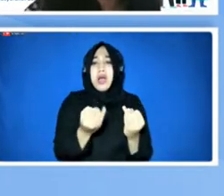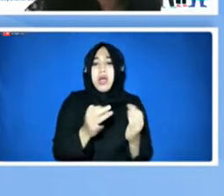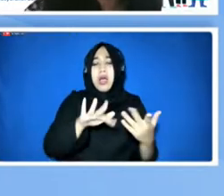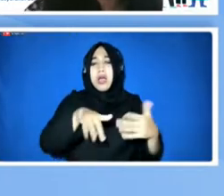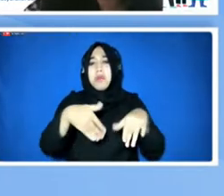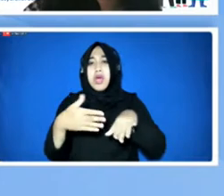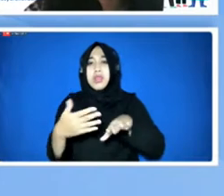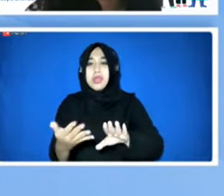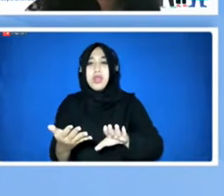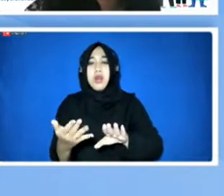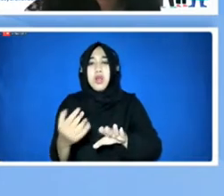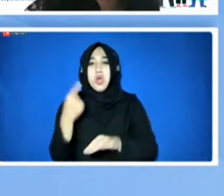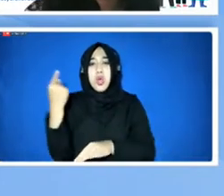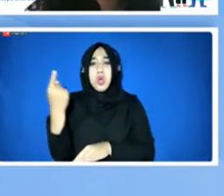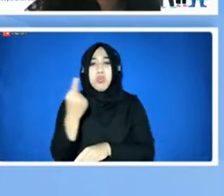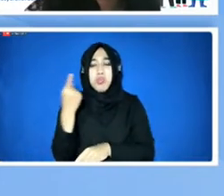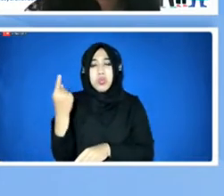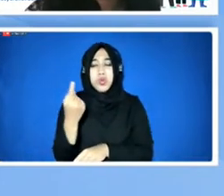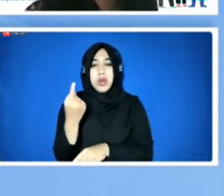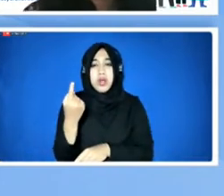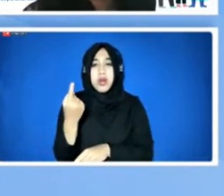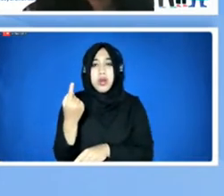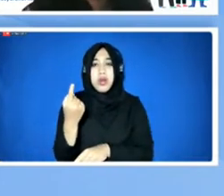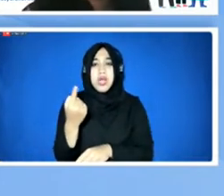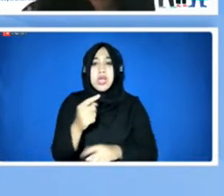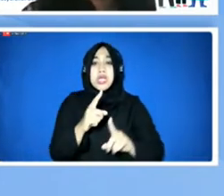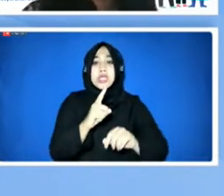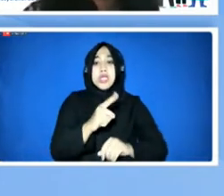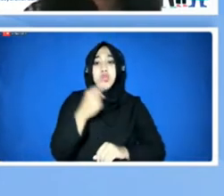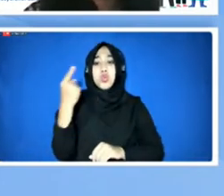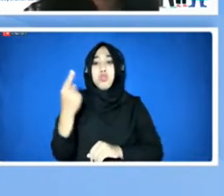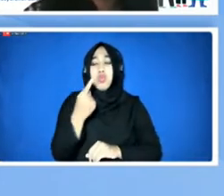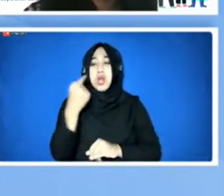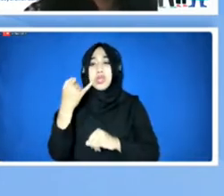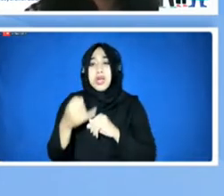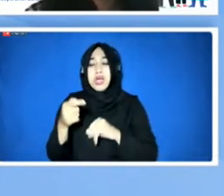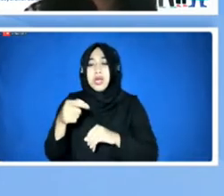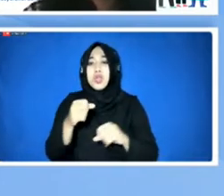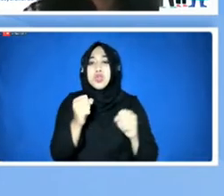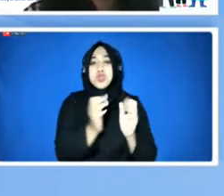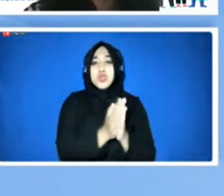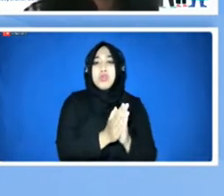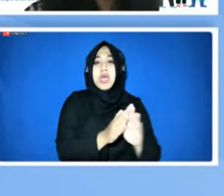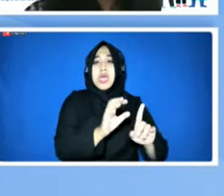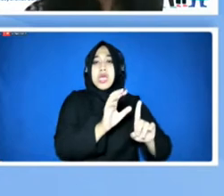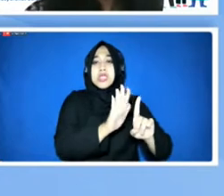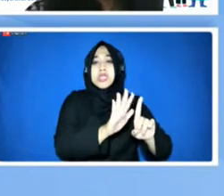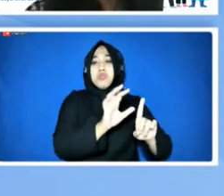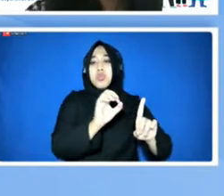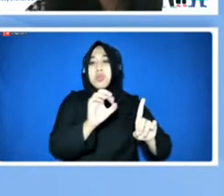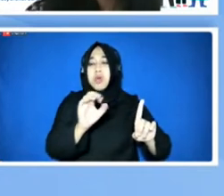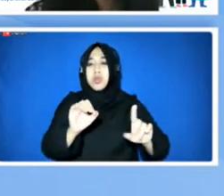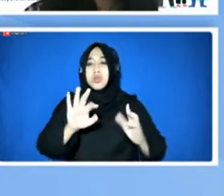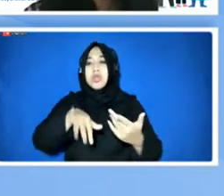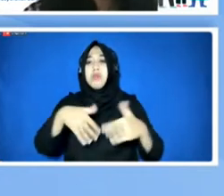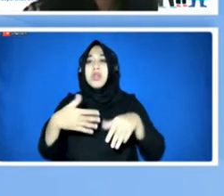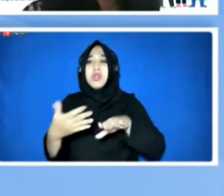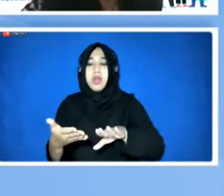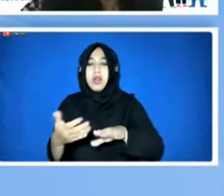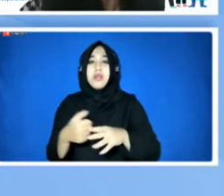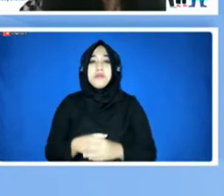bulan kurang lebih satu bulan belakang ini di atas 1.000, di atas 1.500.